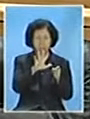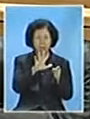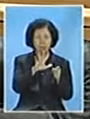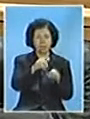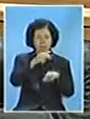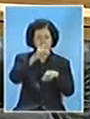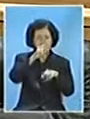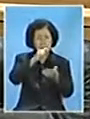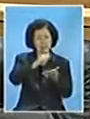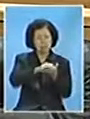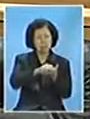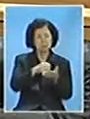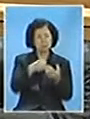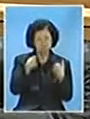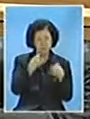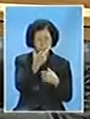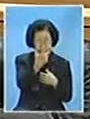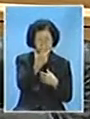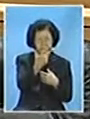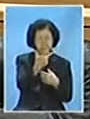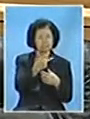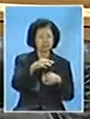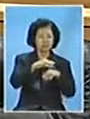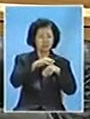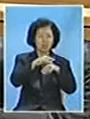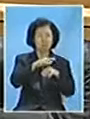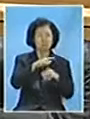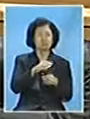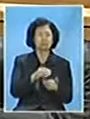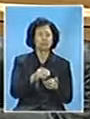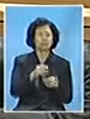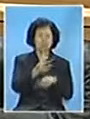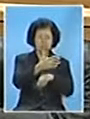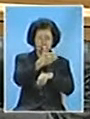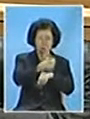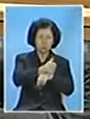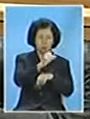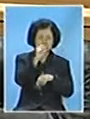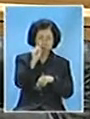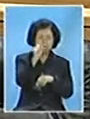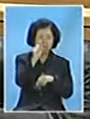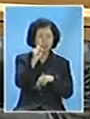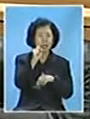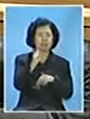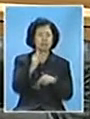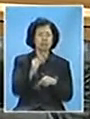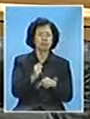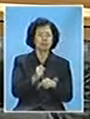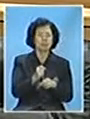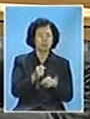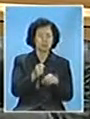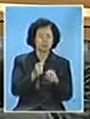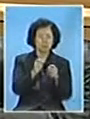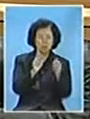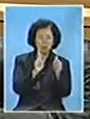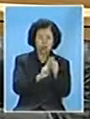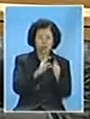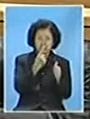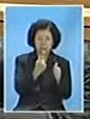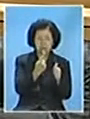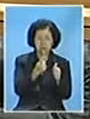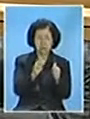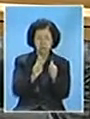ตั้งเนี่ยจำกัดอยู่3ตำแหน่งเท่านั้นนะฮะถูกไหมครับนายกสภาการแพทย์แผนไทยอุปนายกคนที่1นะฮ